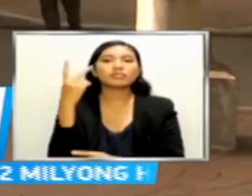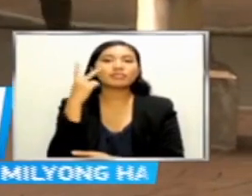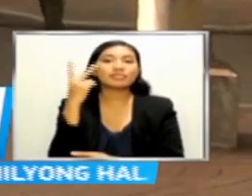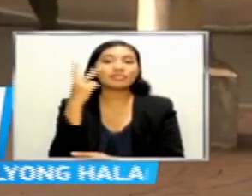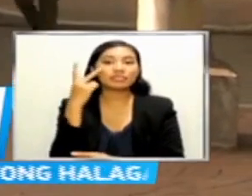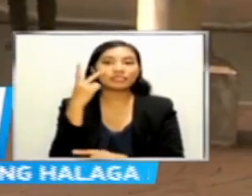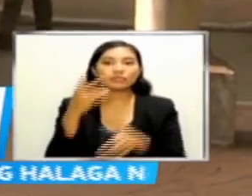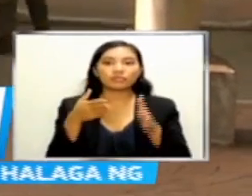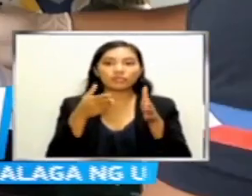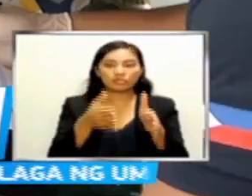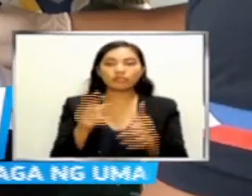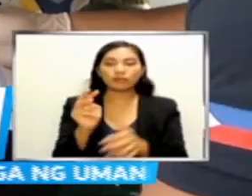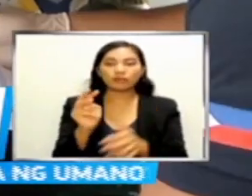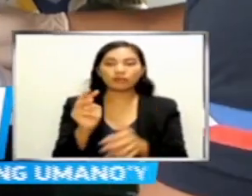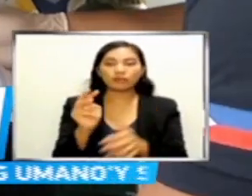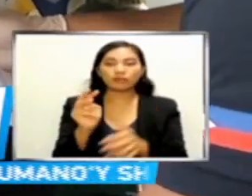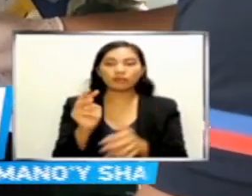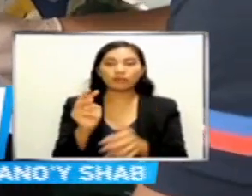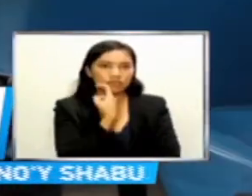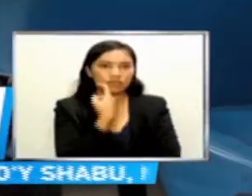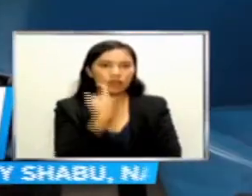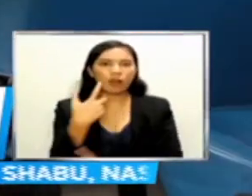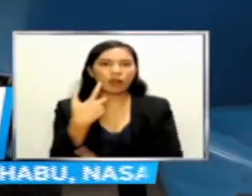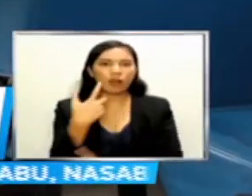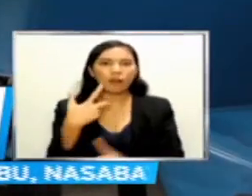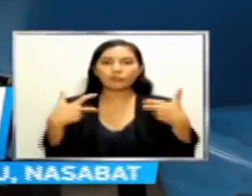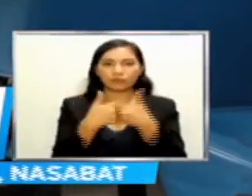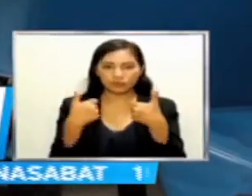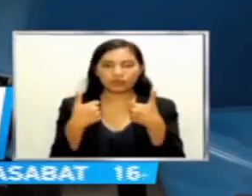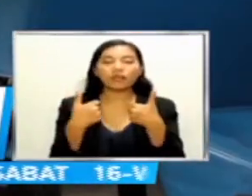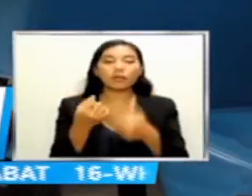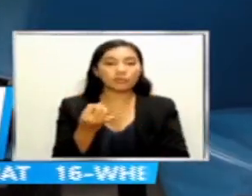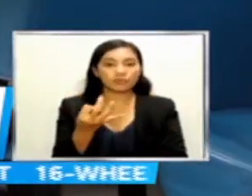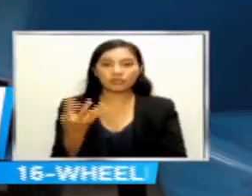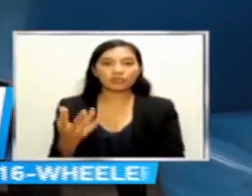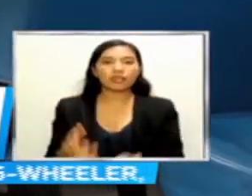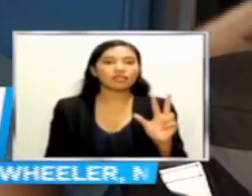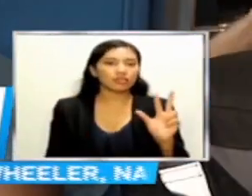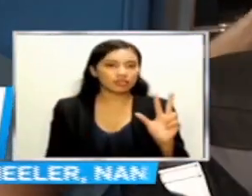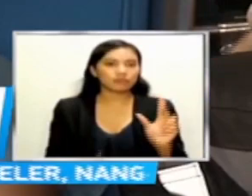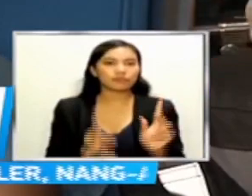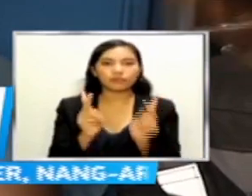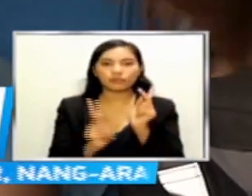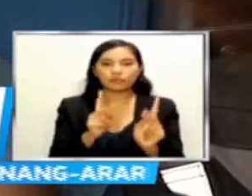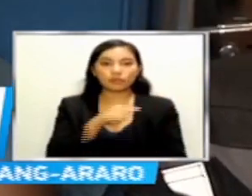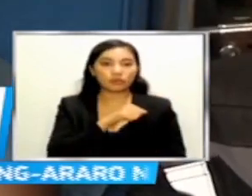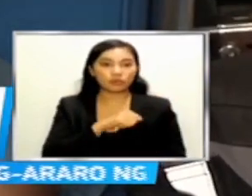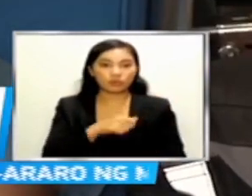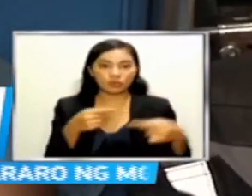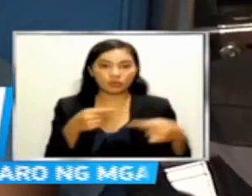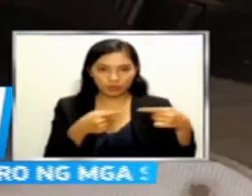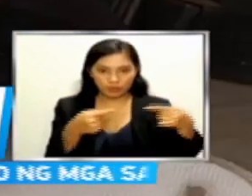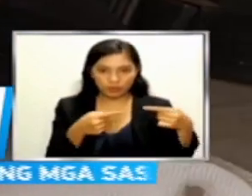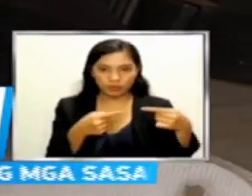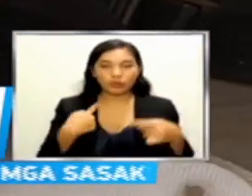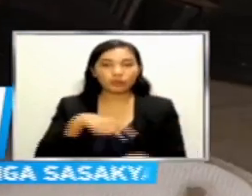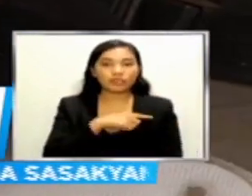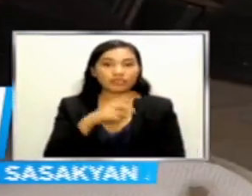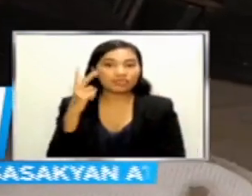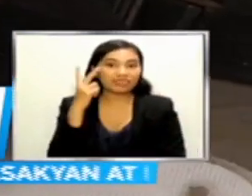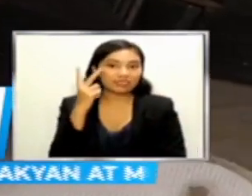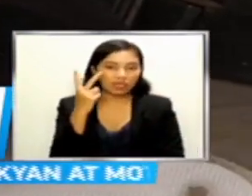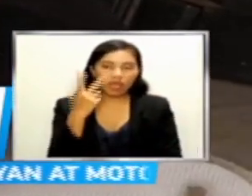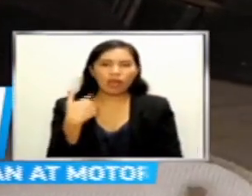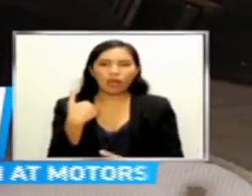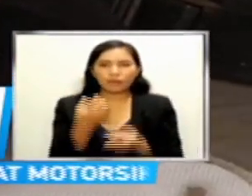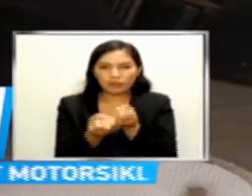Maynila kaninang umaga. Tatlo ang sugatan sa karambola. Naabutan pa namin ginagamot ang mag-live-in partner na